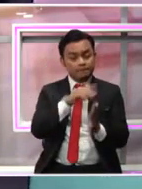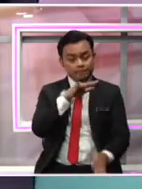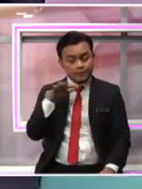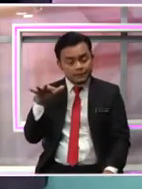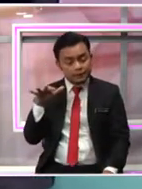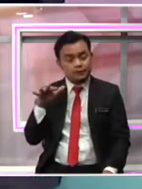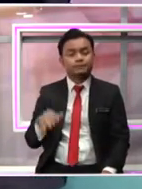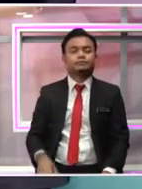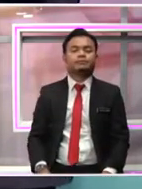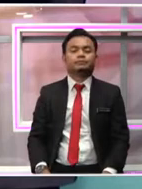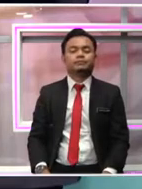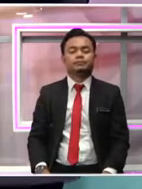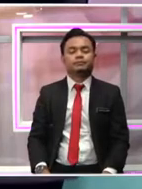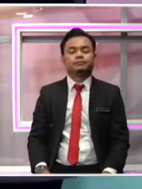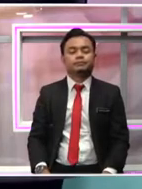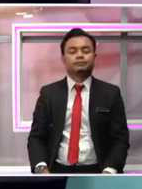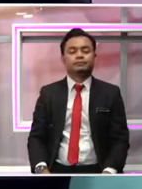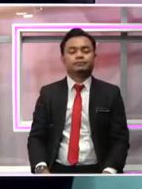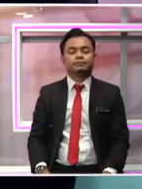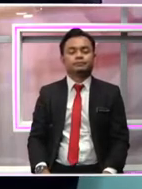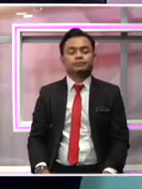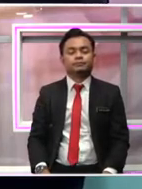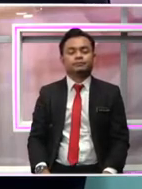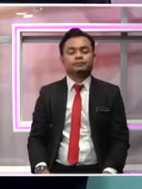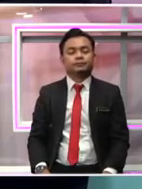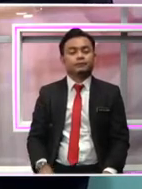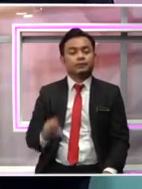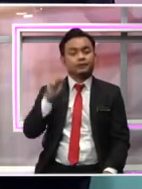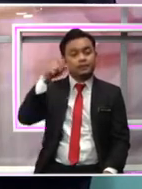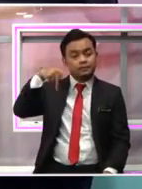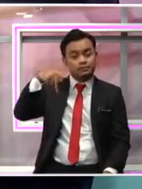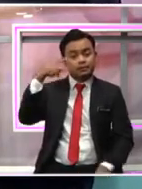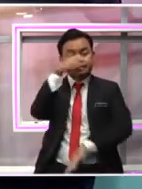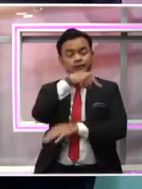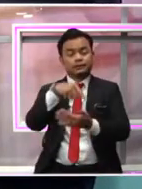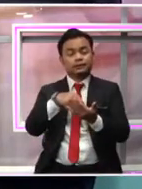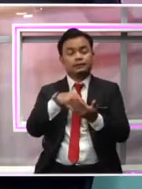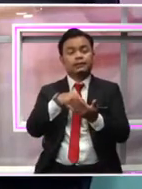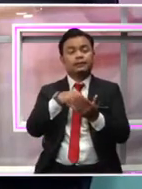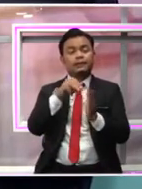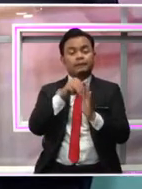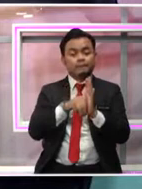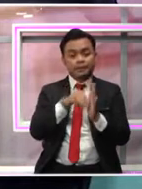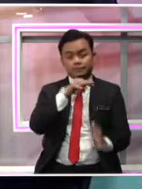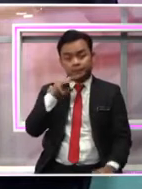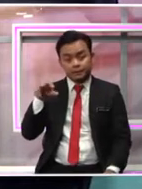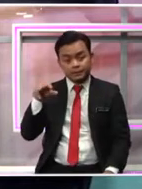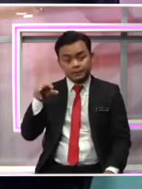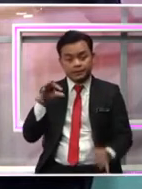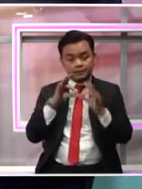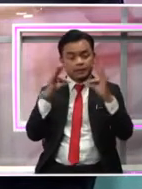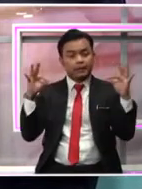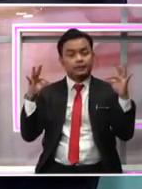manakala pendek pembelajaran kita pada hari ini saya adalah membaca ayat tunggal berdasarkan